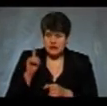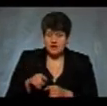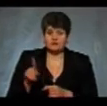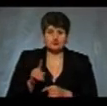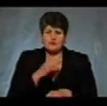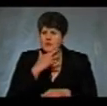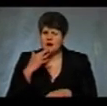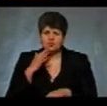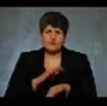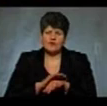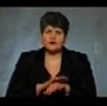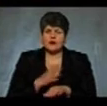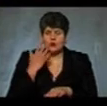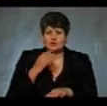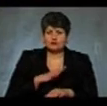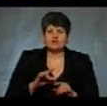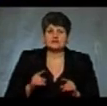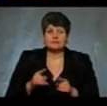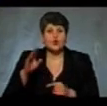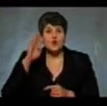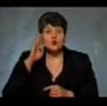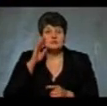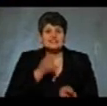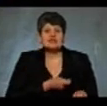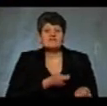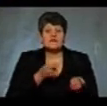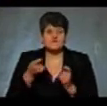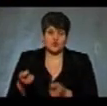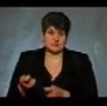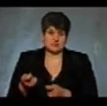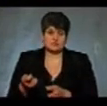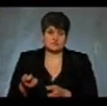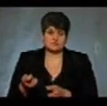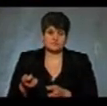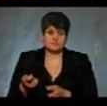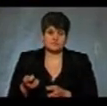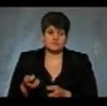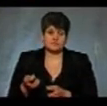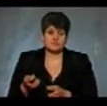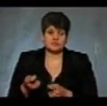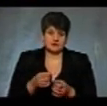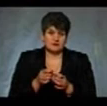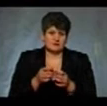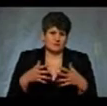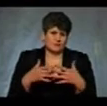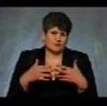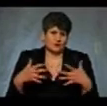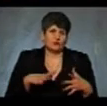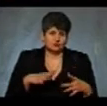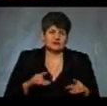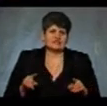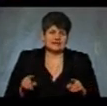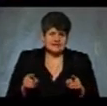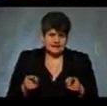багато фактів, коли було затримано хлопців, які вивозили там боєприпаси і були затримані.